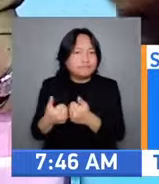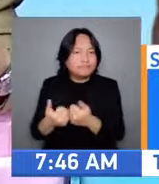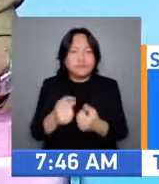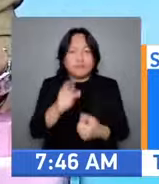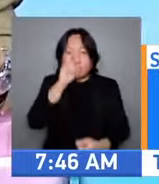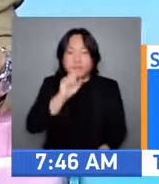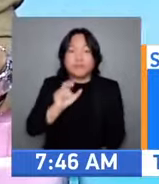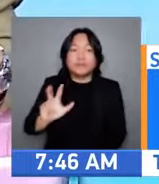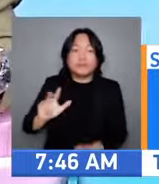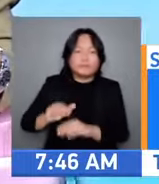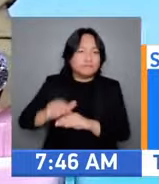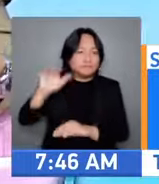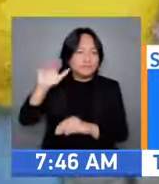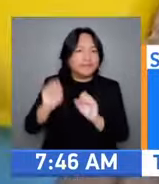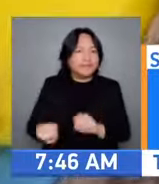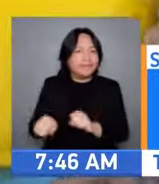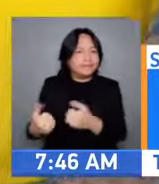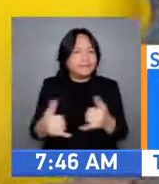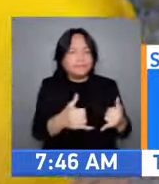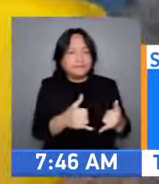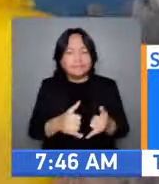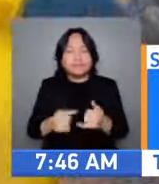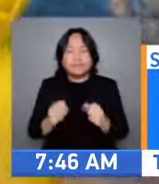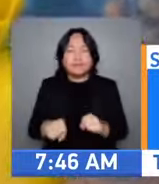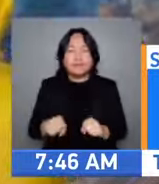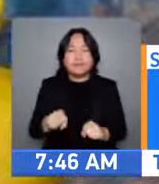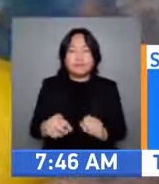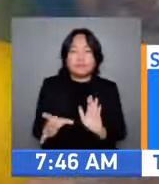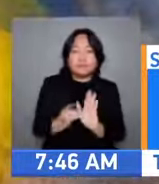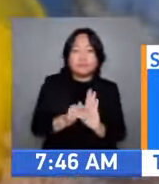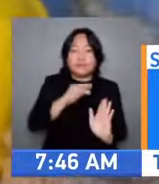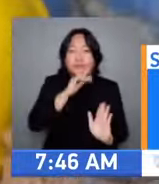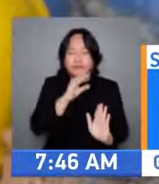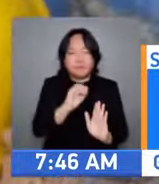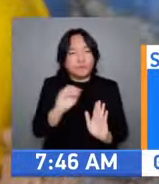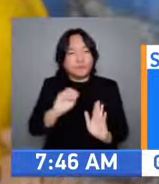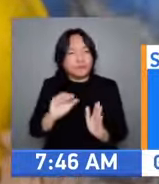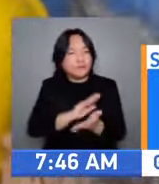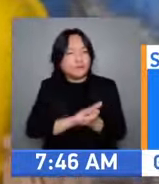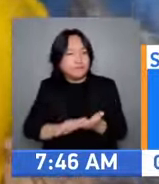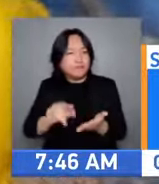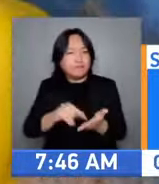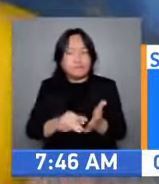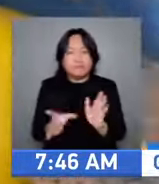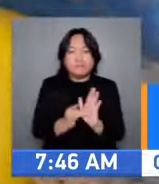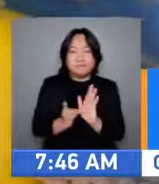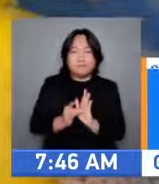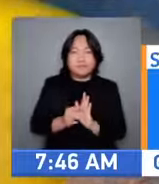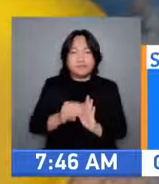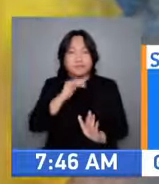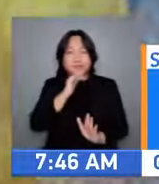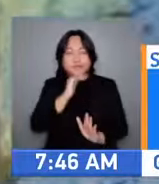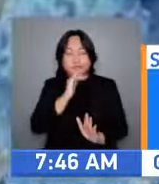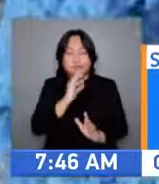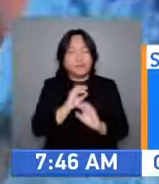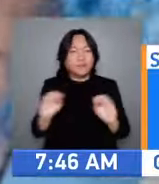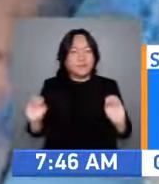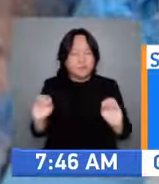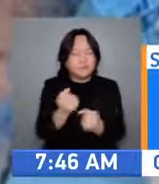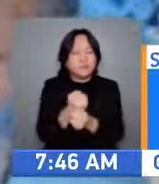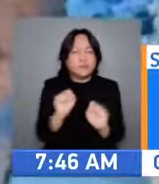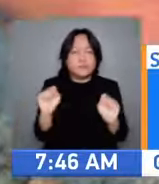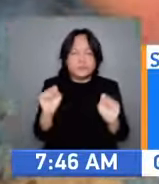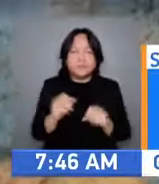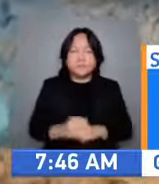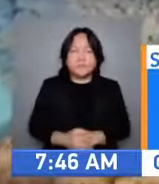bagets. Antibacterial at non-toxic pa. Safe. May mga molde rin na pwedeng gamitin. Ito tulad nito, pyramid yun sa akin. Uh-oh.